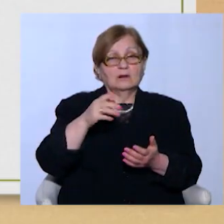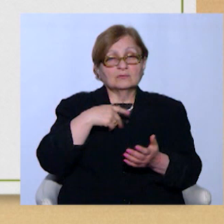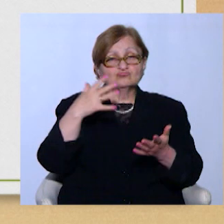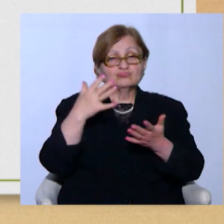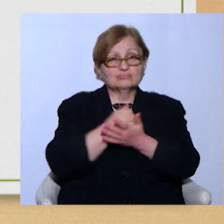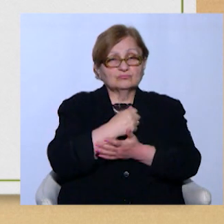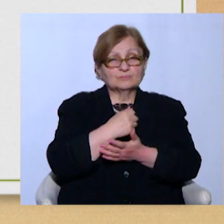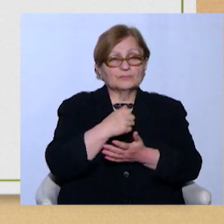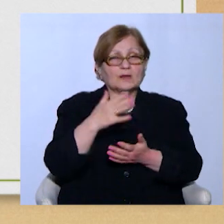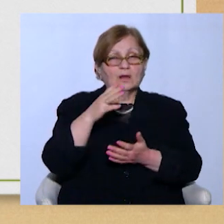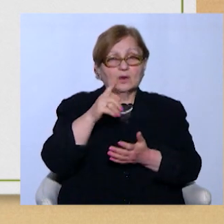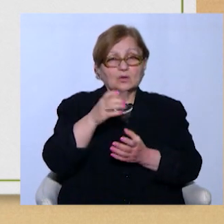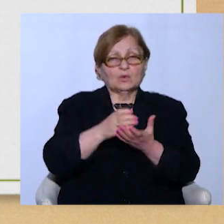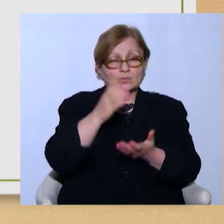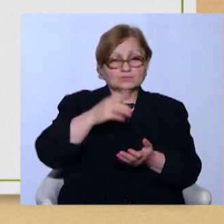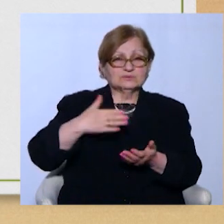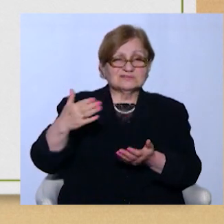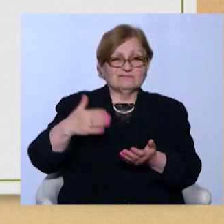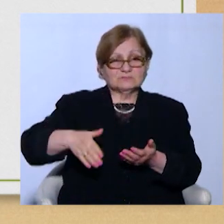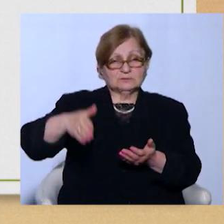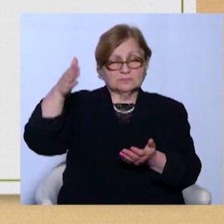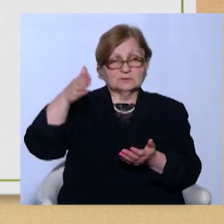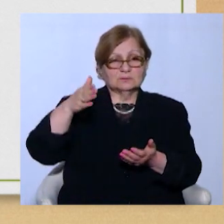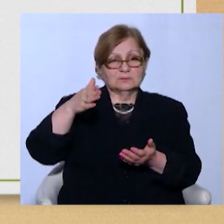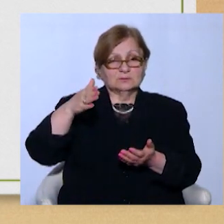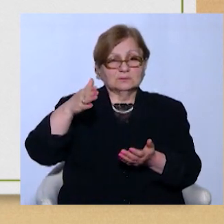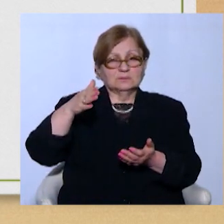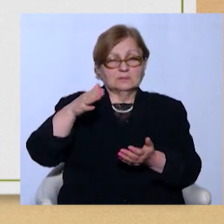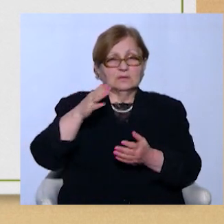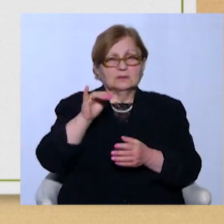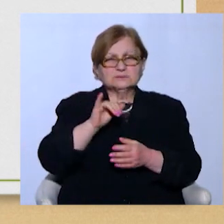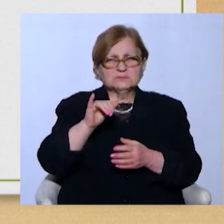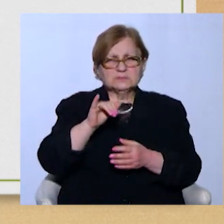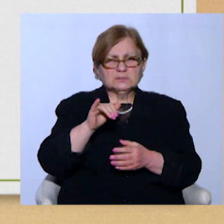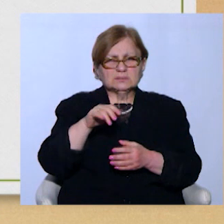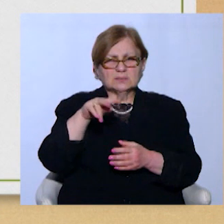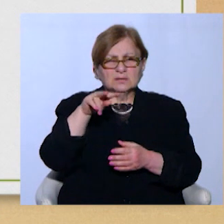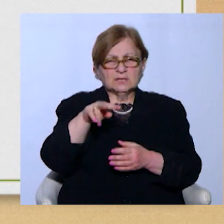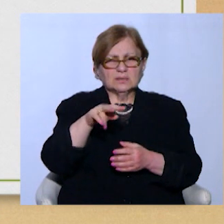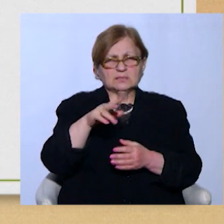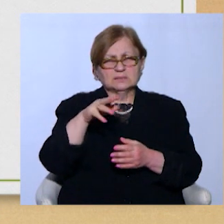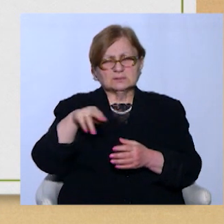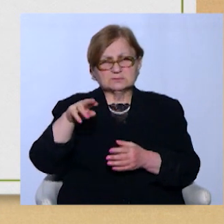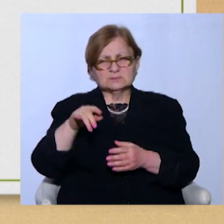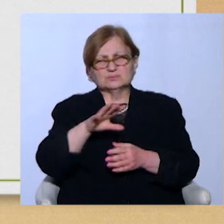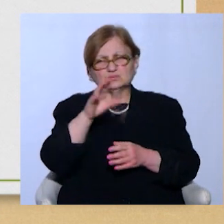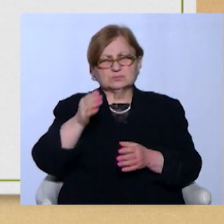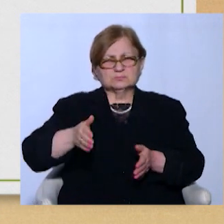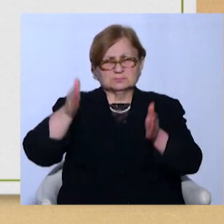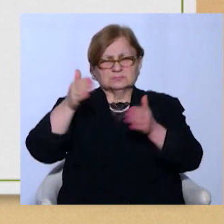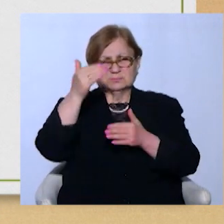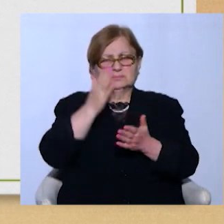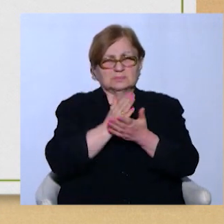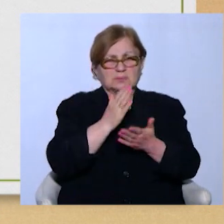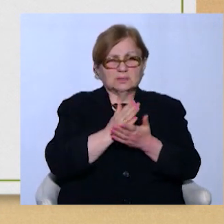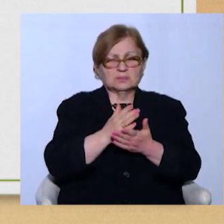ვიპოვოთ. კონუსის გვერდითი ზედაპირი არის ითვლება პირელი ფორმულით, სადაც L, AB გვერდი და DC გვერდი, ანუ 4-ია რადიუსის